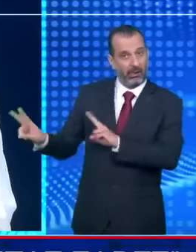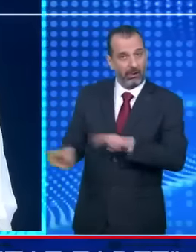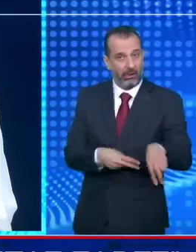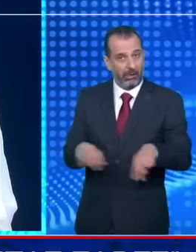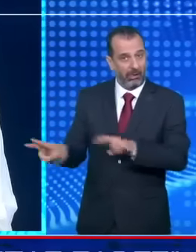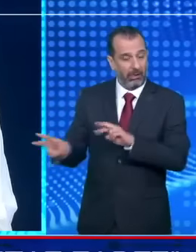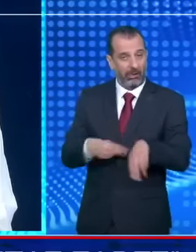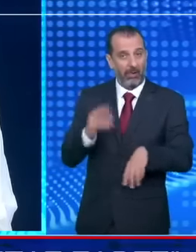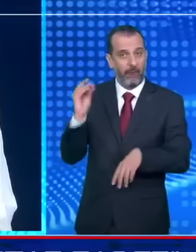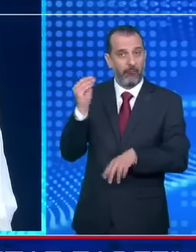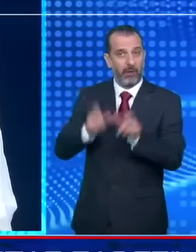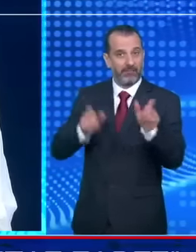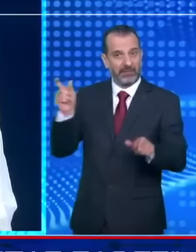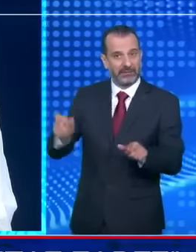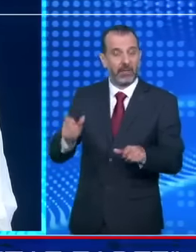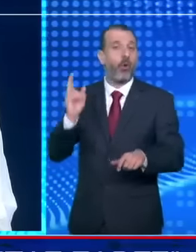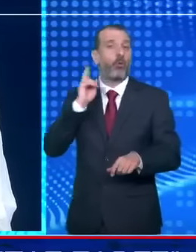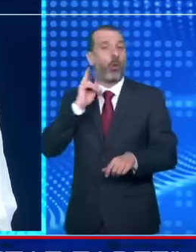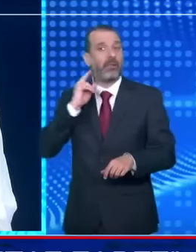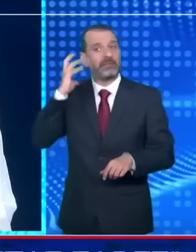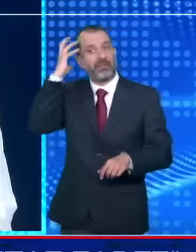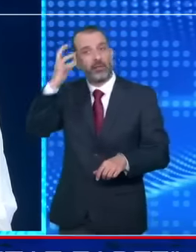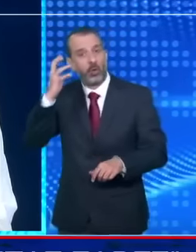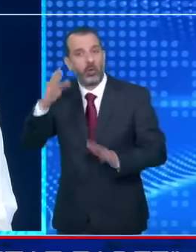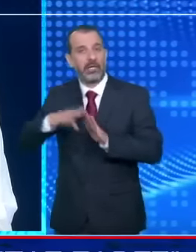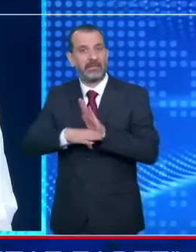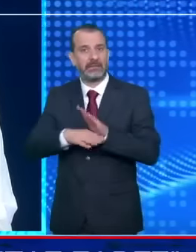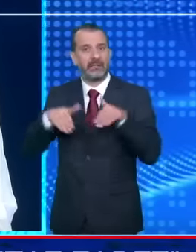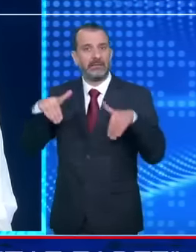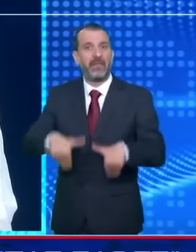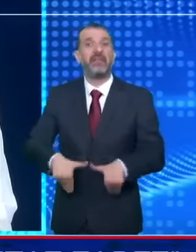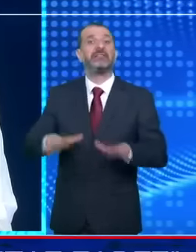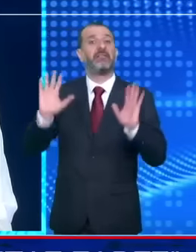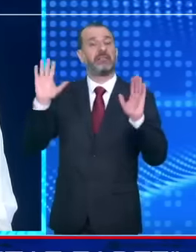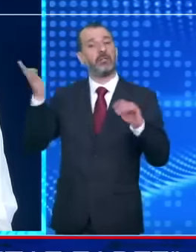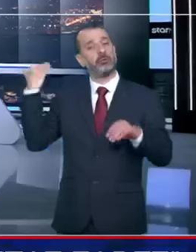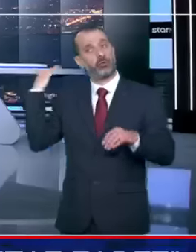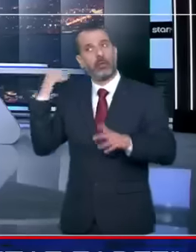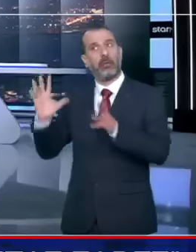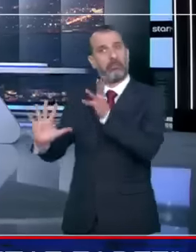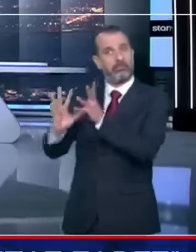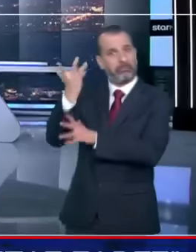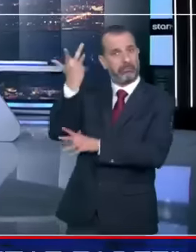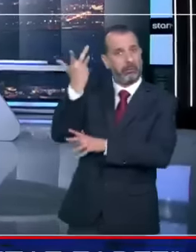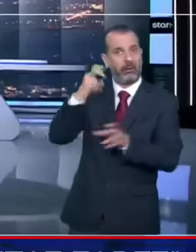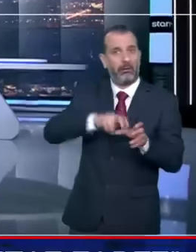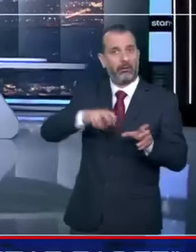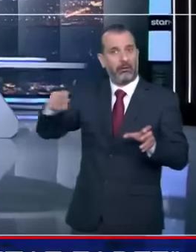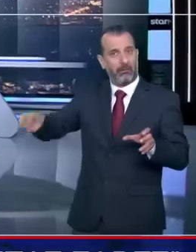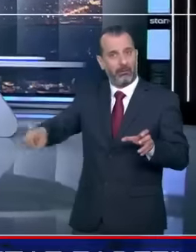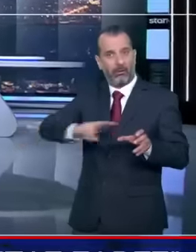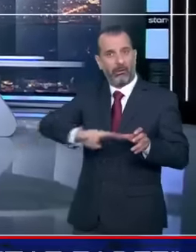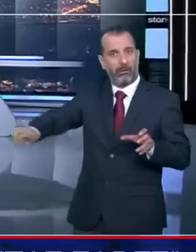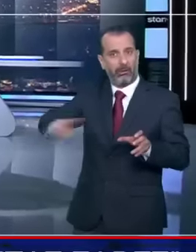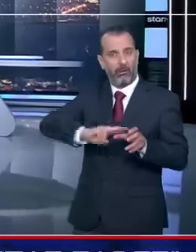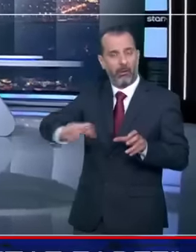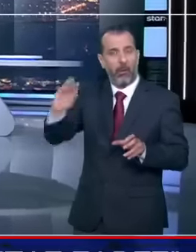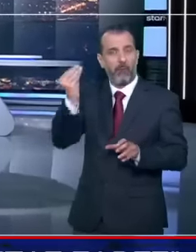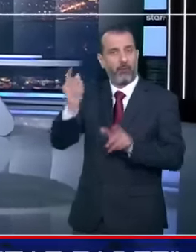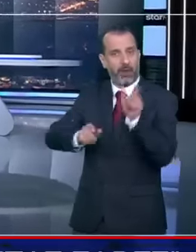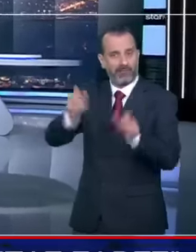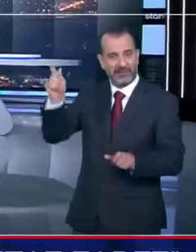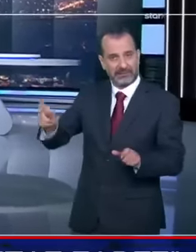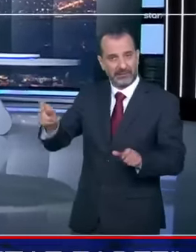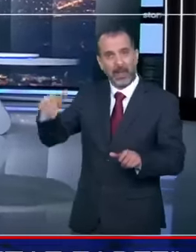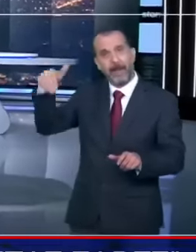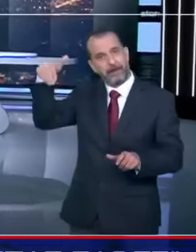να μην σέβεται τον κώδικα διοντολογίας του κόμματος με το οποίο έκαναν καριέρες? Και μέσα σε αυτό το κόμμα η